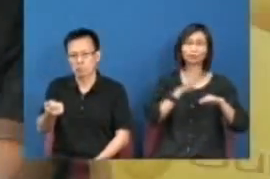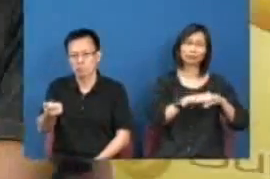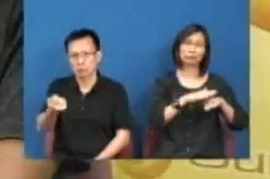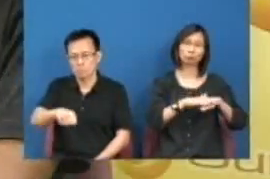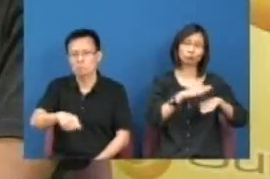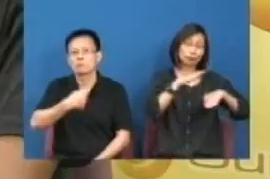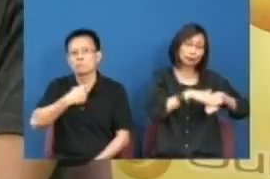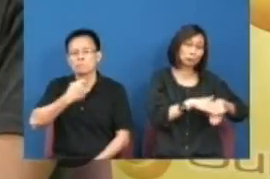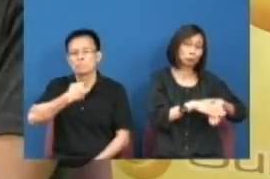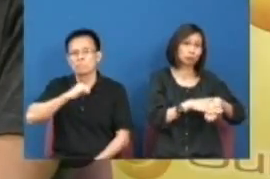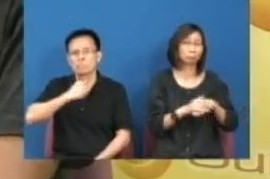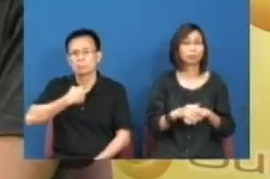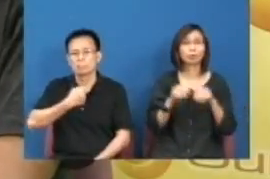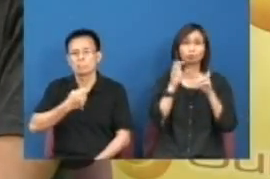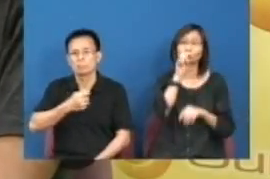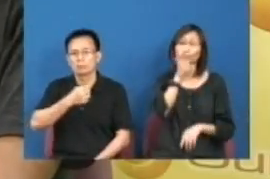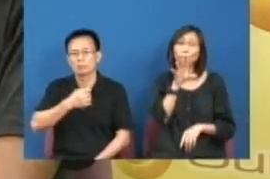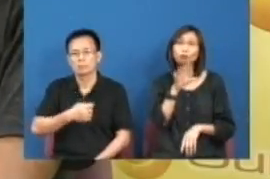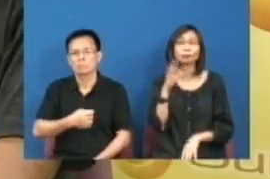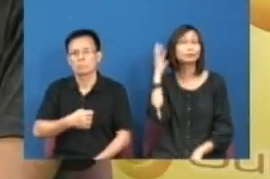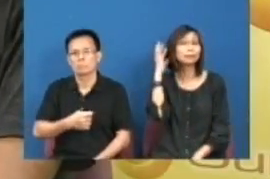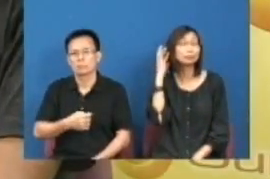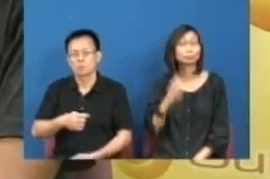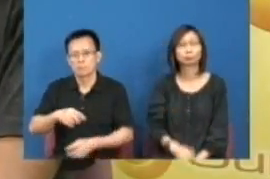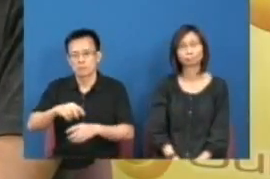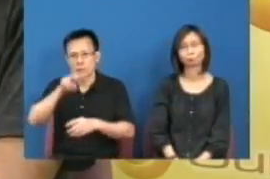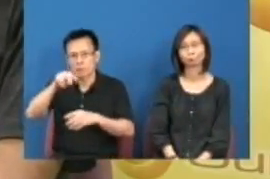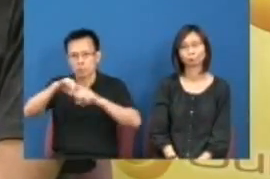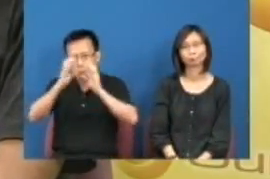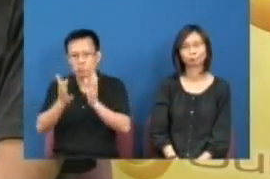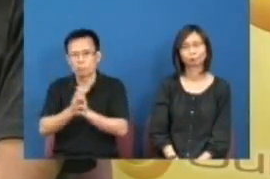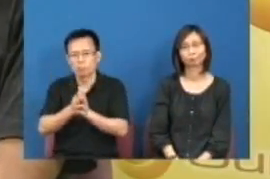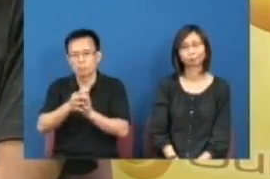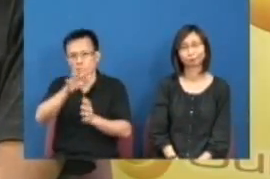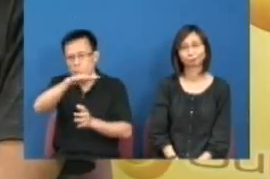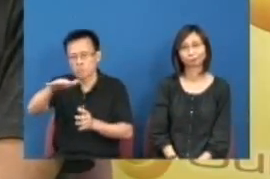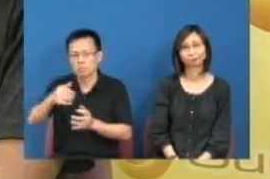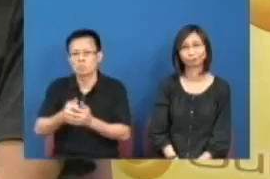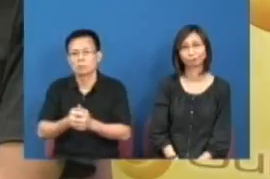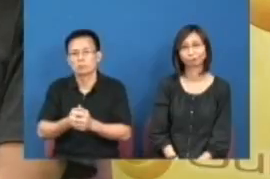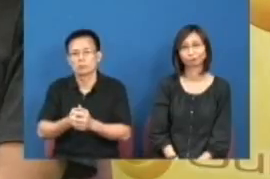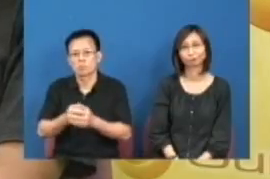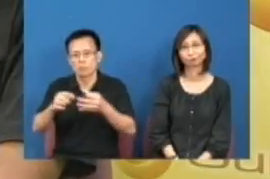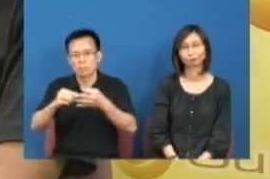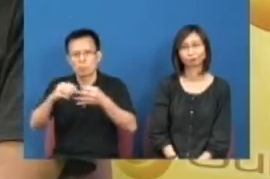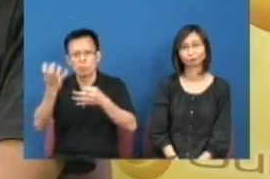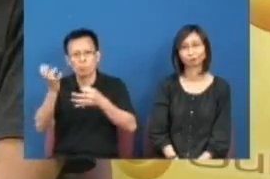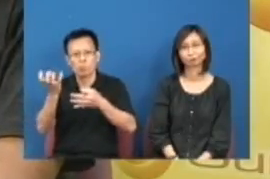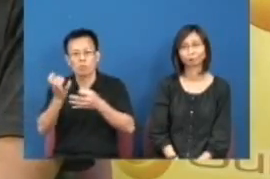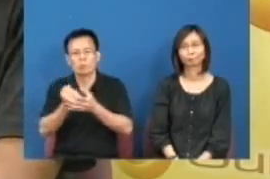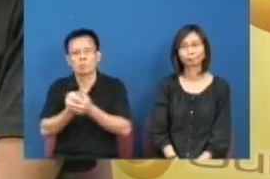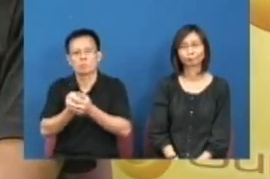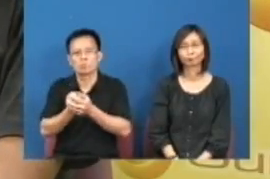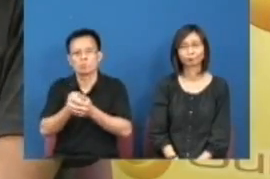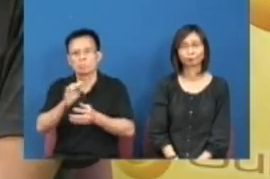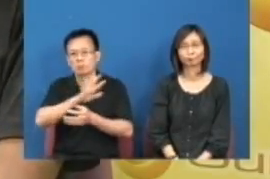就仲即係你睇到成個觀察就係黃光亞希望唔好